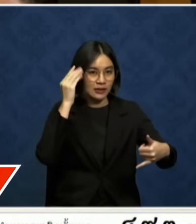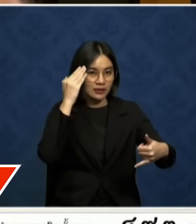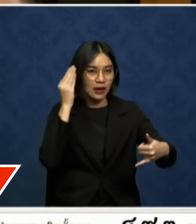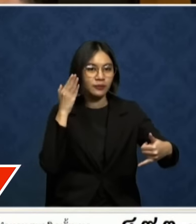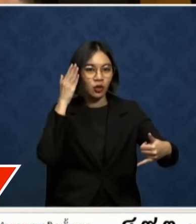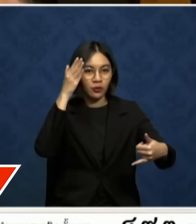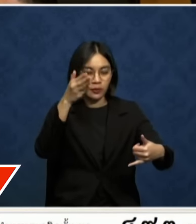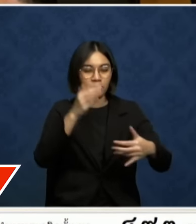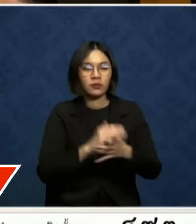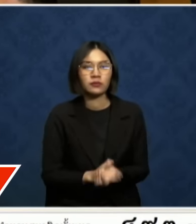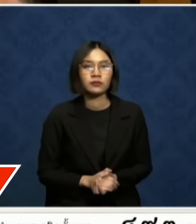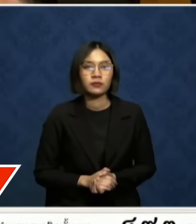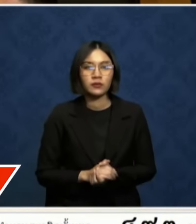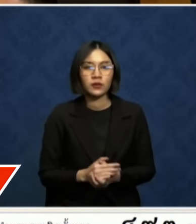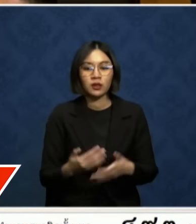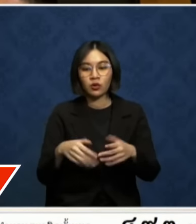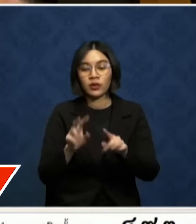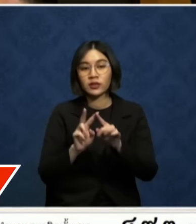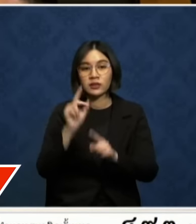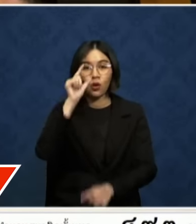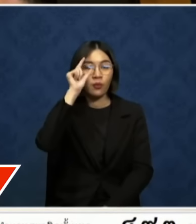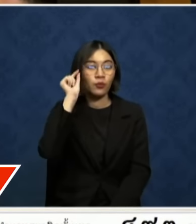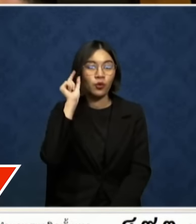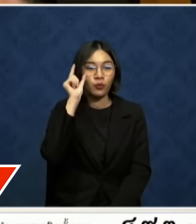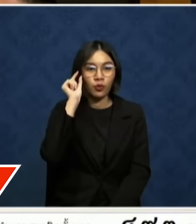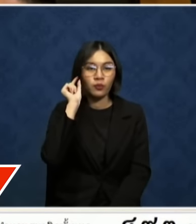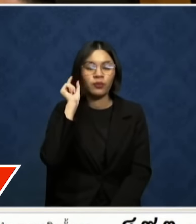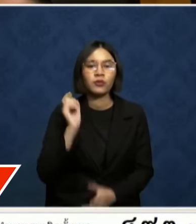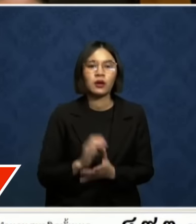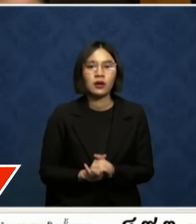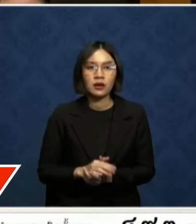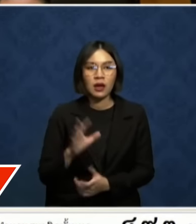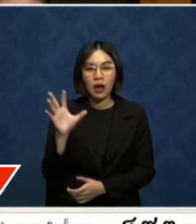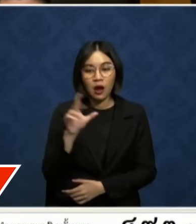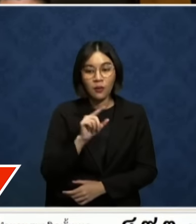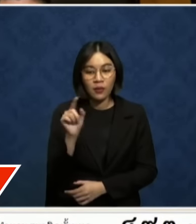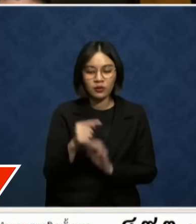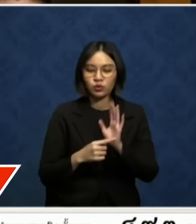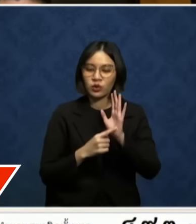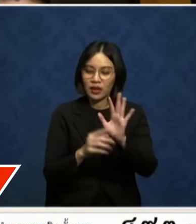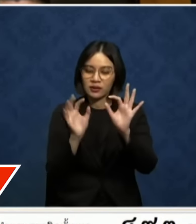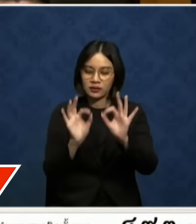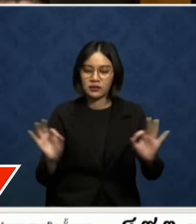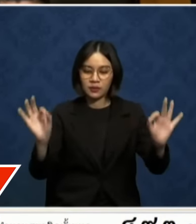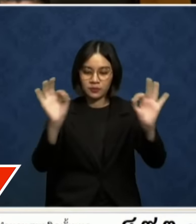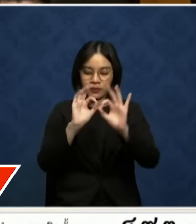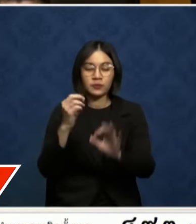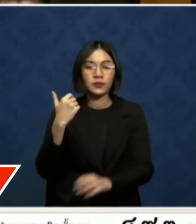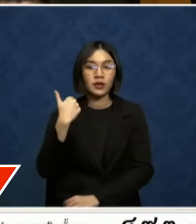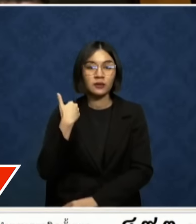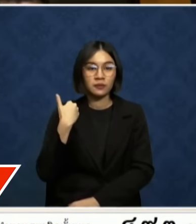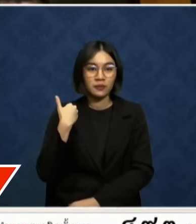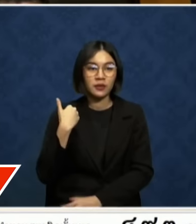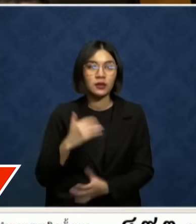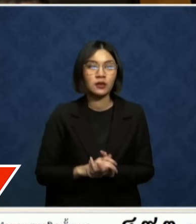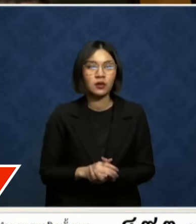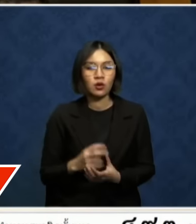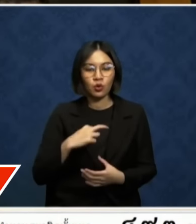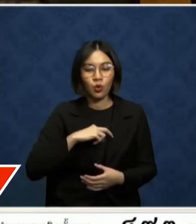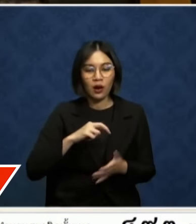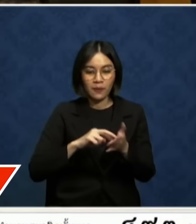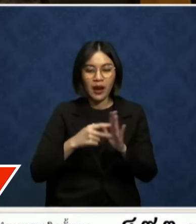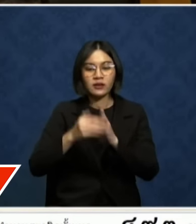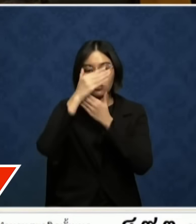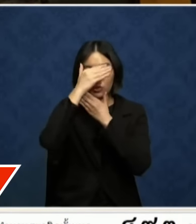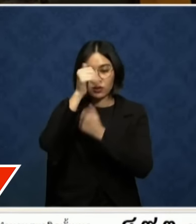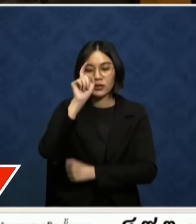ครับมาต่อที่ท่านเท่าพิภพครับผมคิดว่าท่านเท่าพิภพหยิบยกมาเนี่ยเป็นประเด็นที่สำคัญแล้วก็เป็นประเด็นที่เราไม่สามารถเพิกเฉยได้จริง